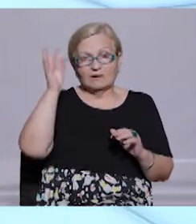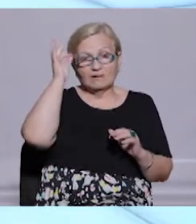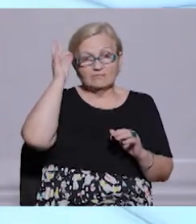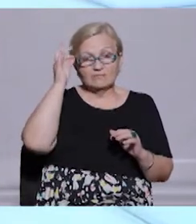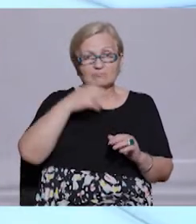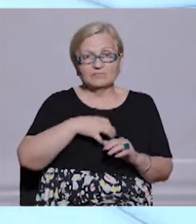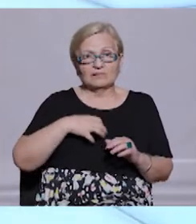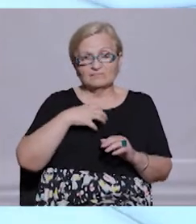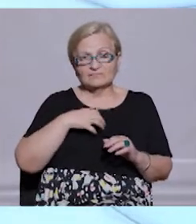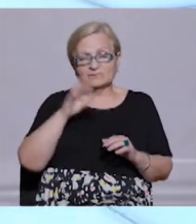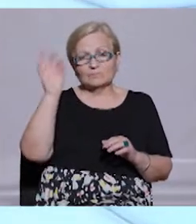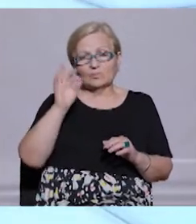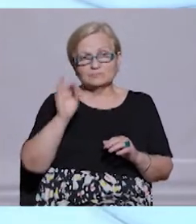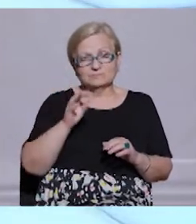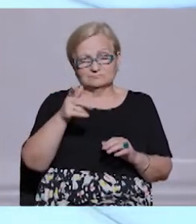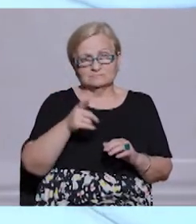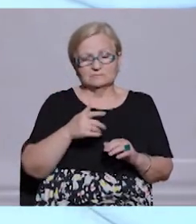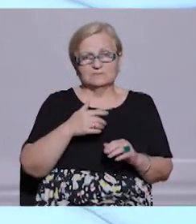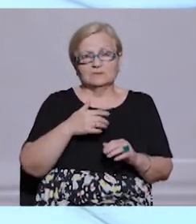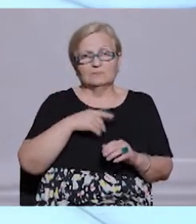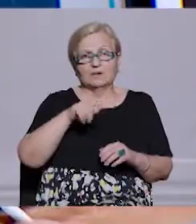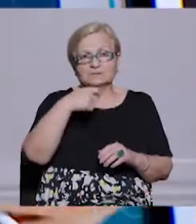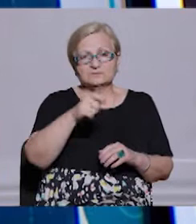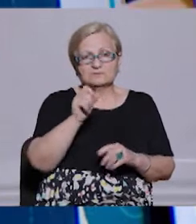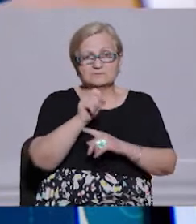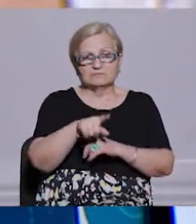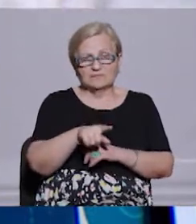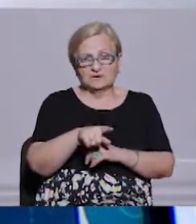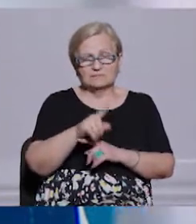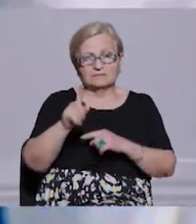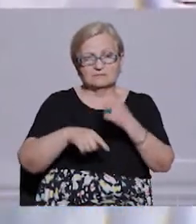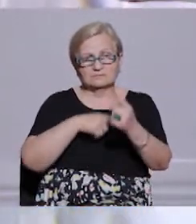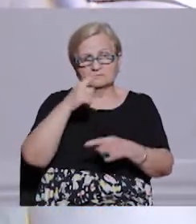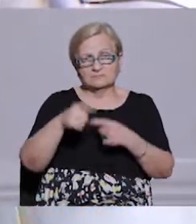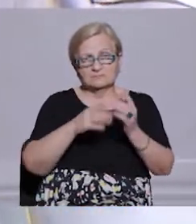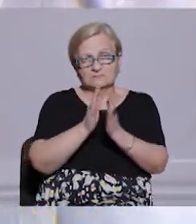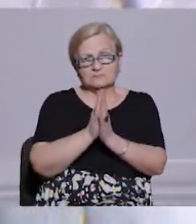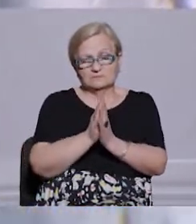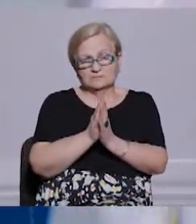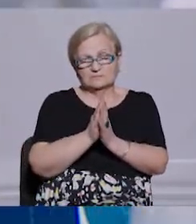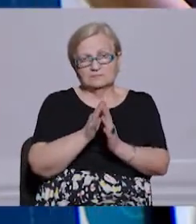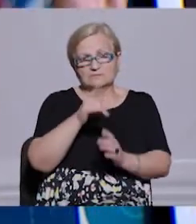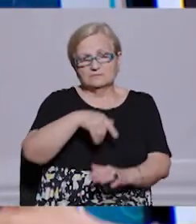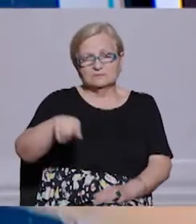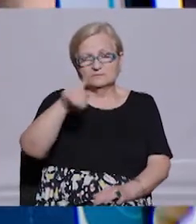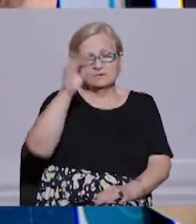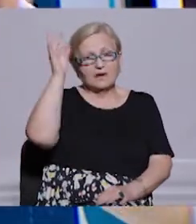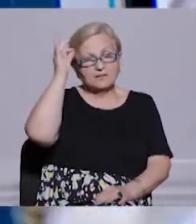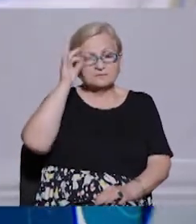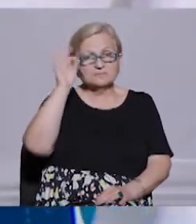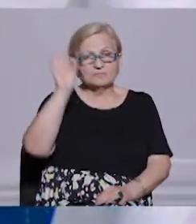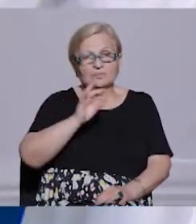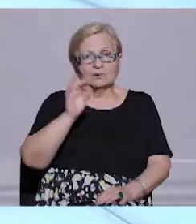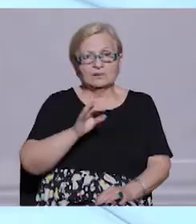მთავარი ოპერაციები პროცენტზე, გიტოვებთ დავალებას და შემდეგ გაკვეთილისთვის გთხოვთ გაიხსენეთ